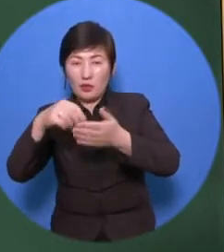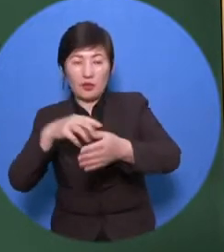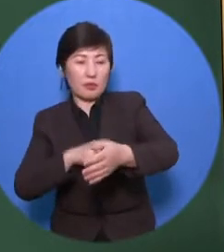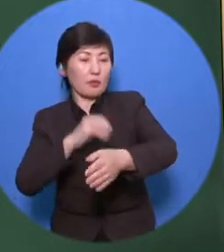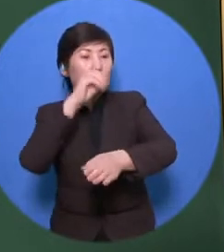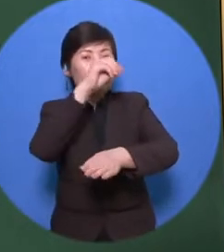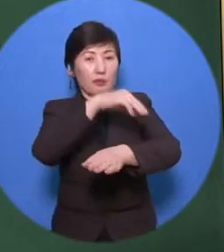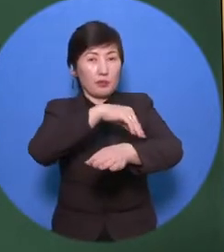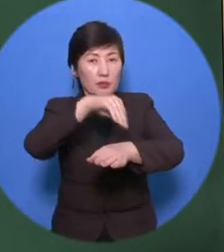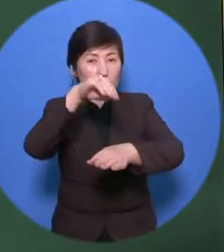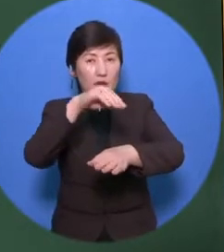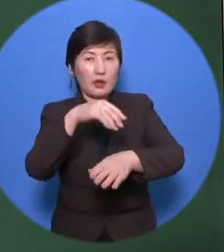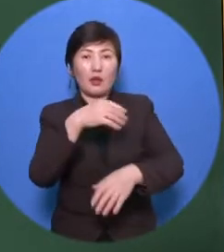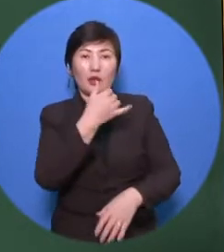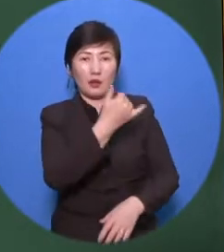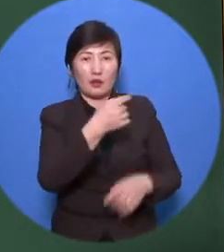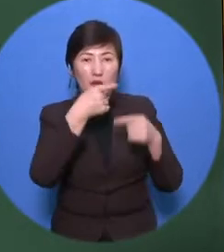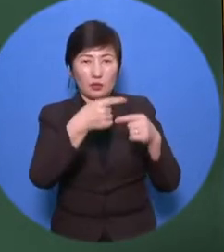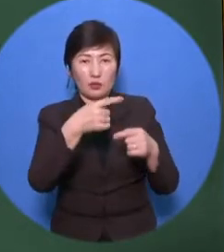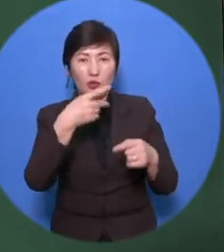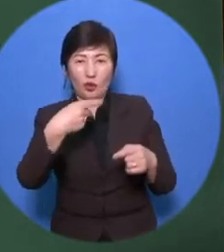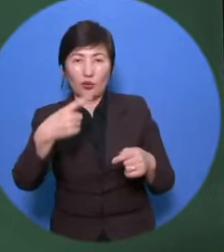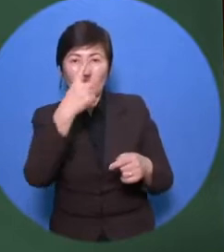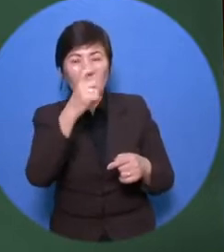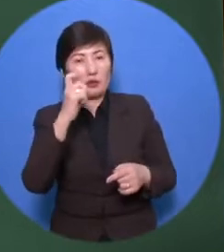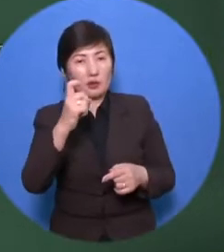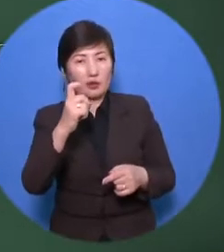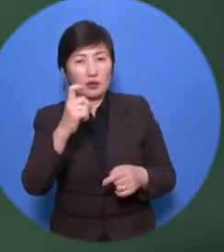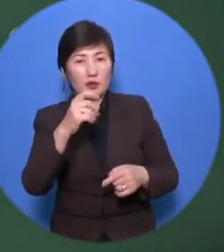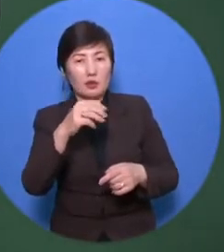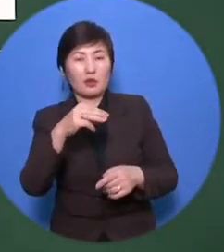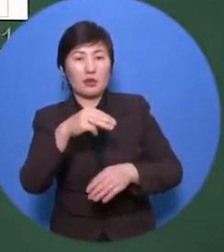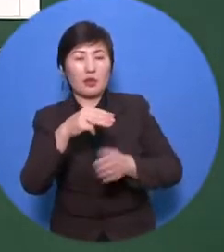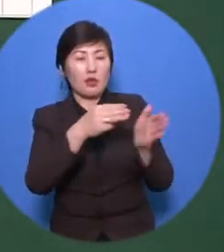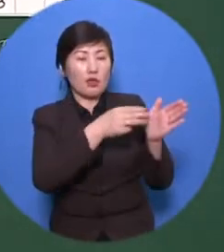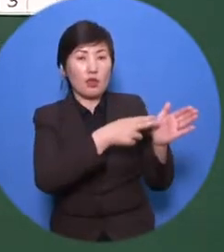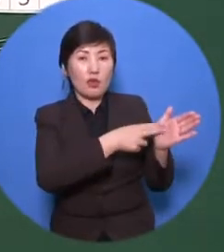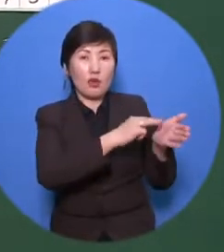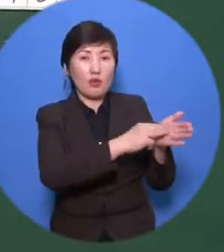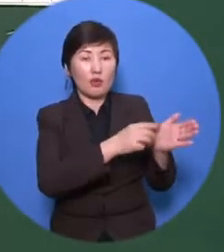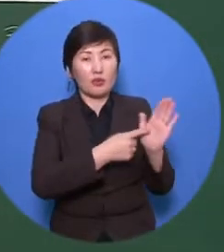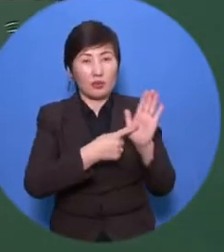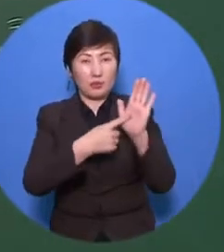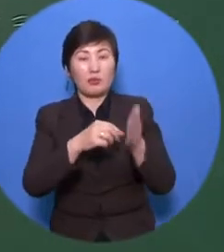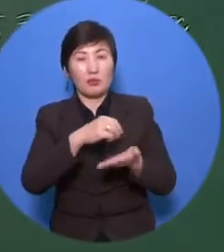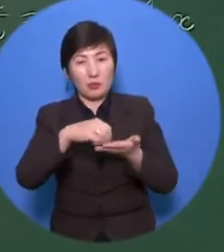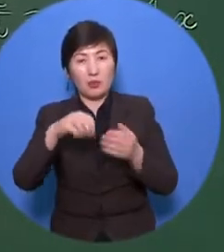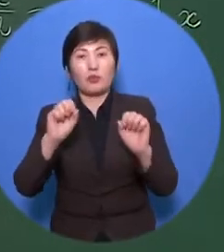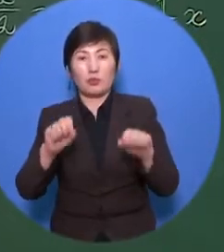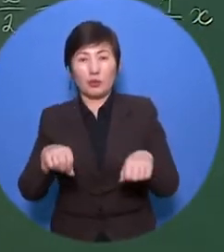y тэнцүү 2-1 x гэсэн томьёог нь бичээд тэмдэглэчихье.